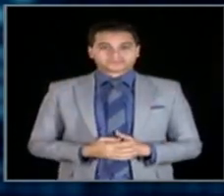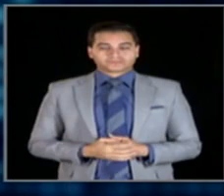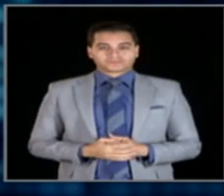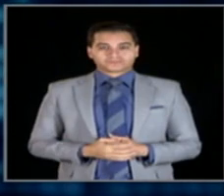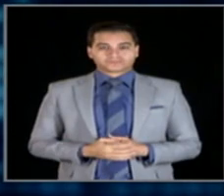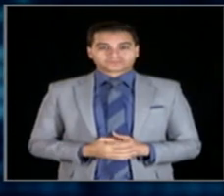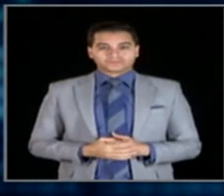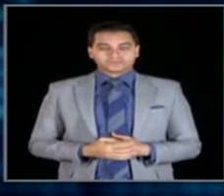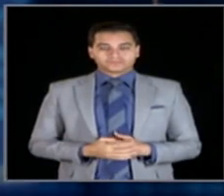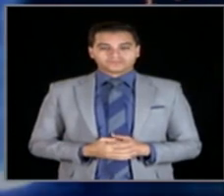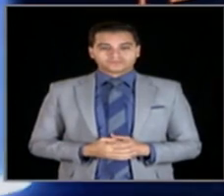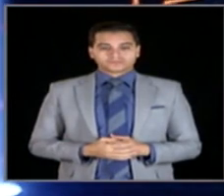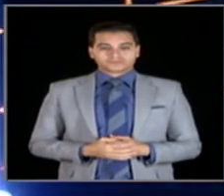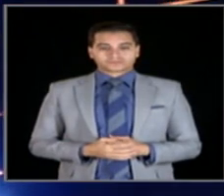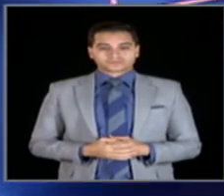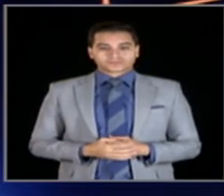تحت الضغط.